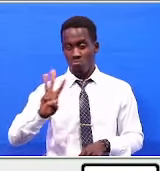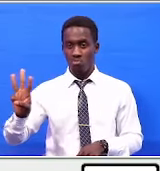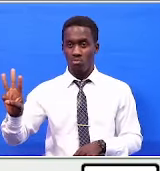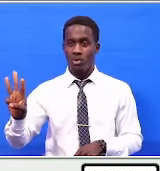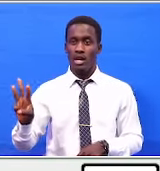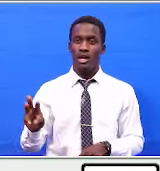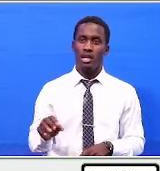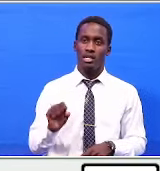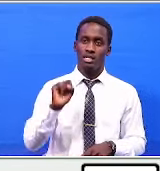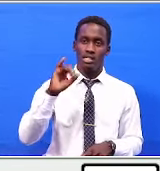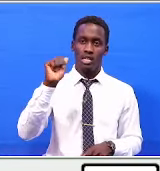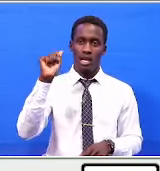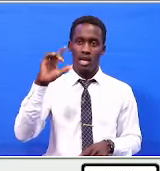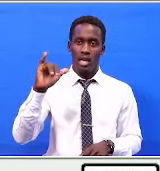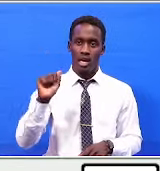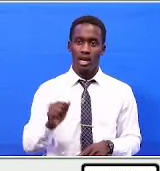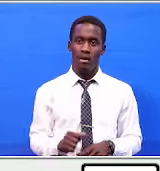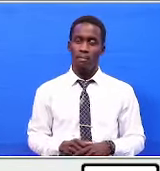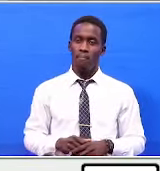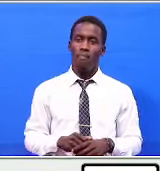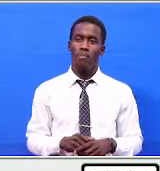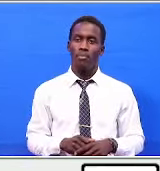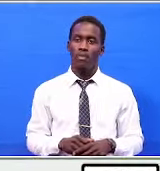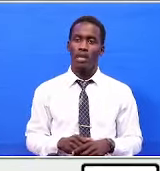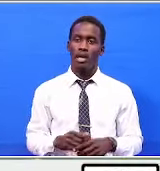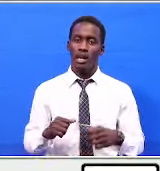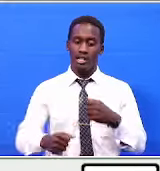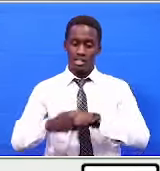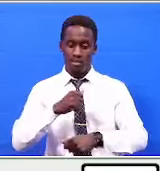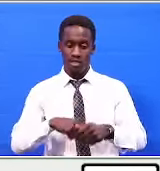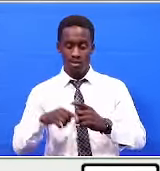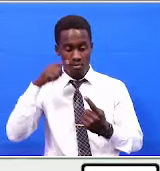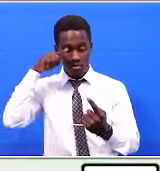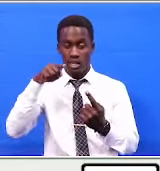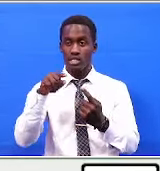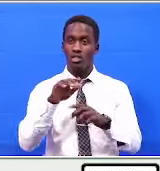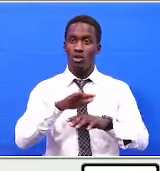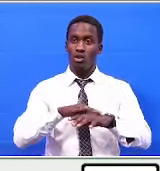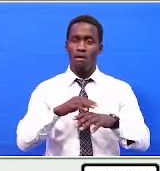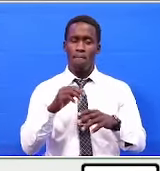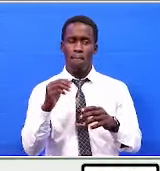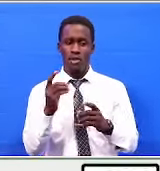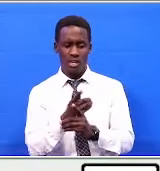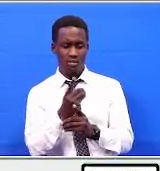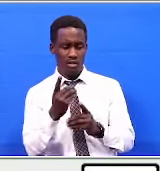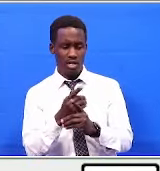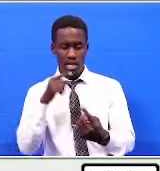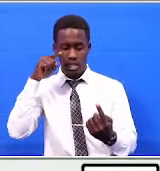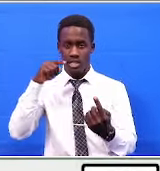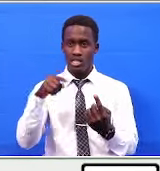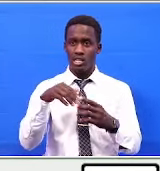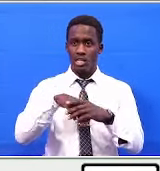operation, which was pursuant to court orders that focused on various targets